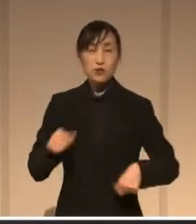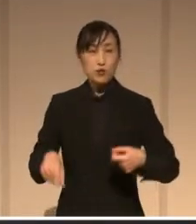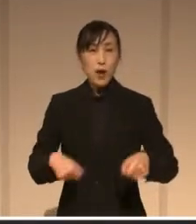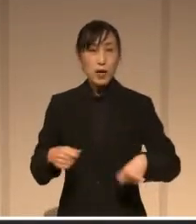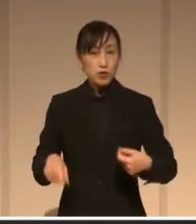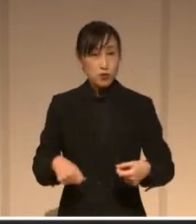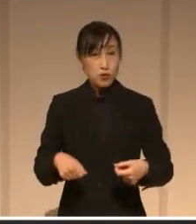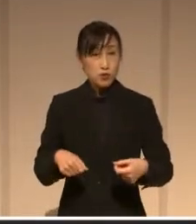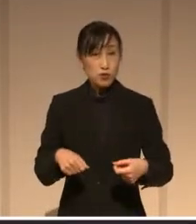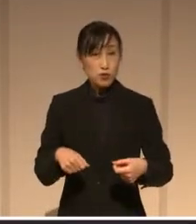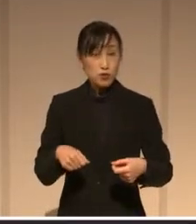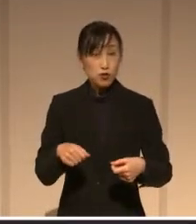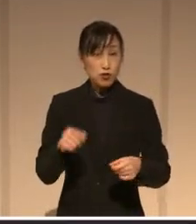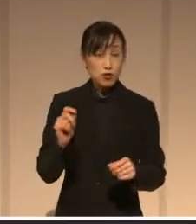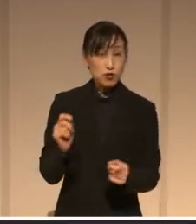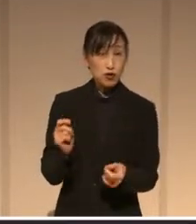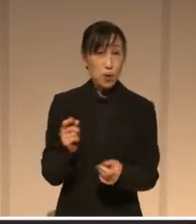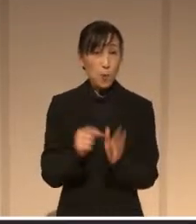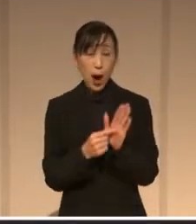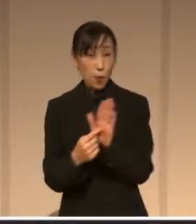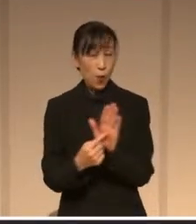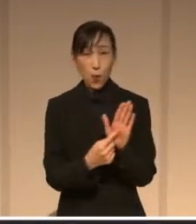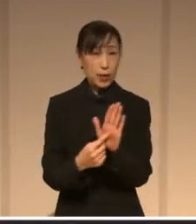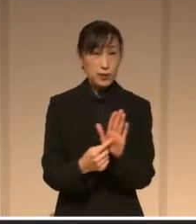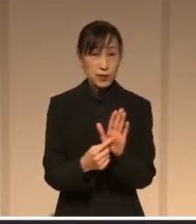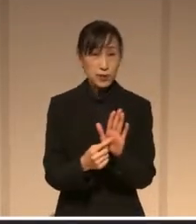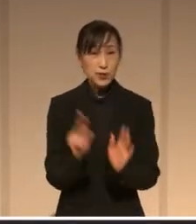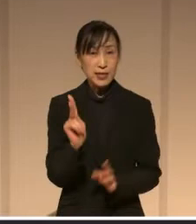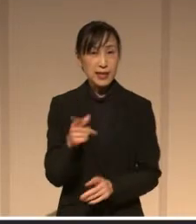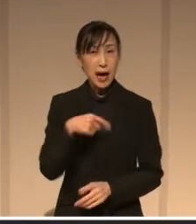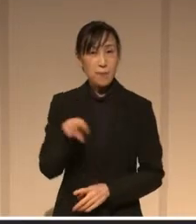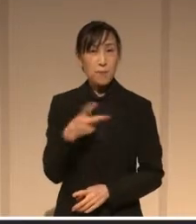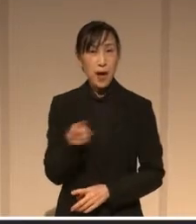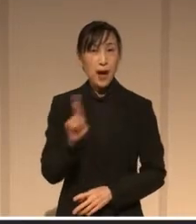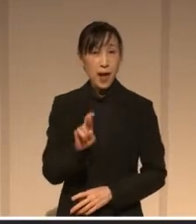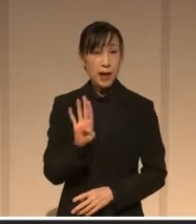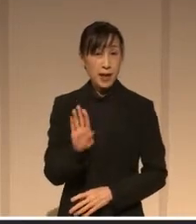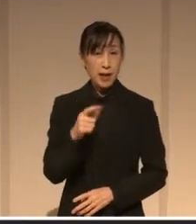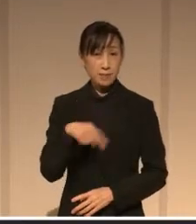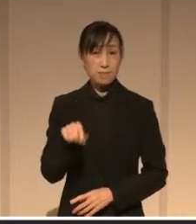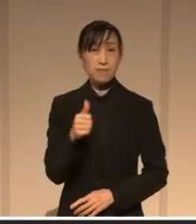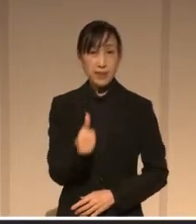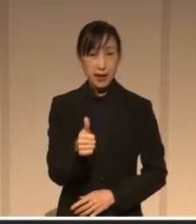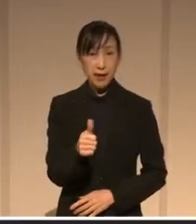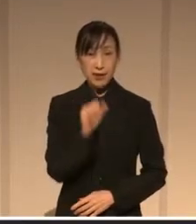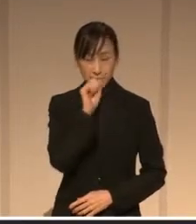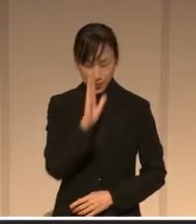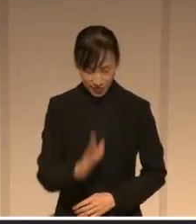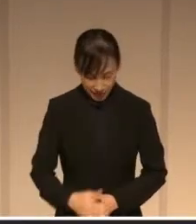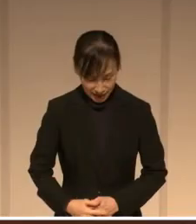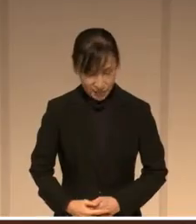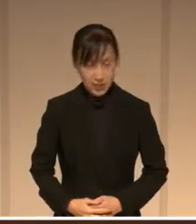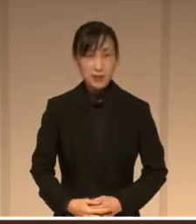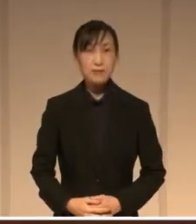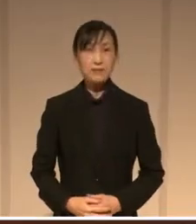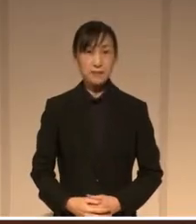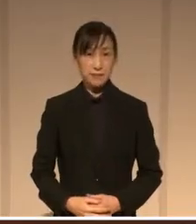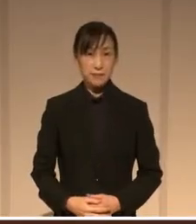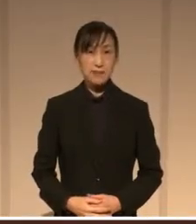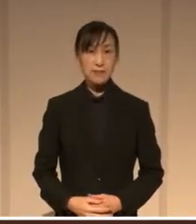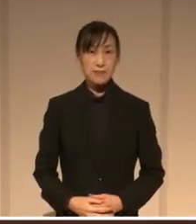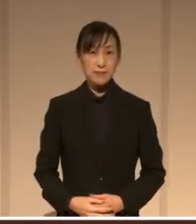サーカスパフォーマーの神原健太ですよろしくお願いしますさあよろしくお願い致します